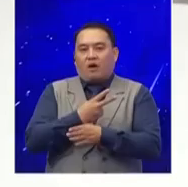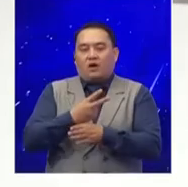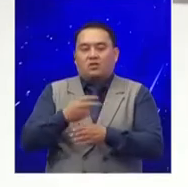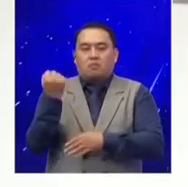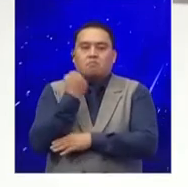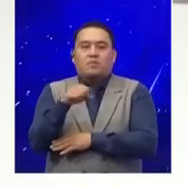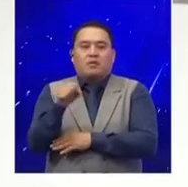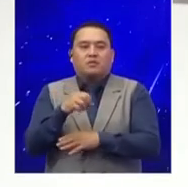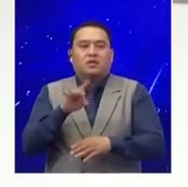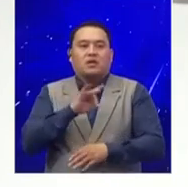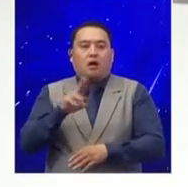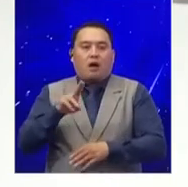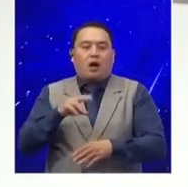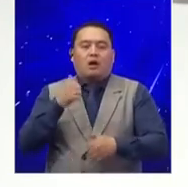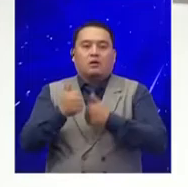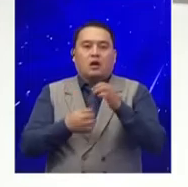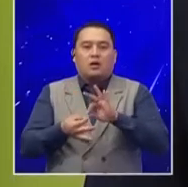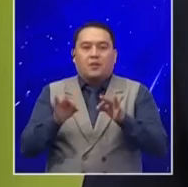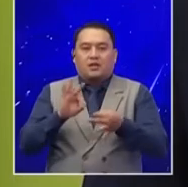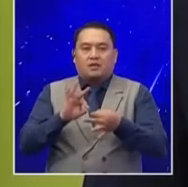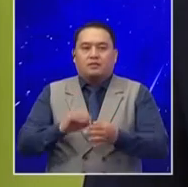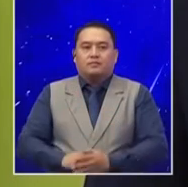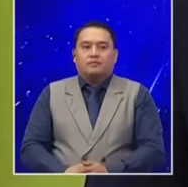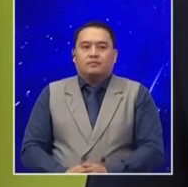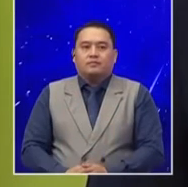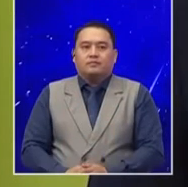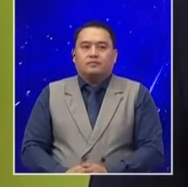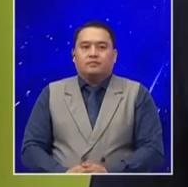становились победителями в республиканских олимпиадах.